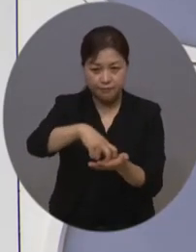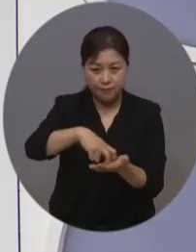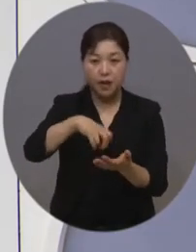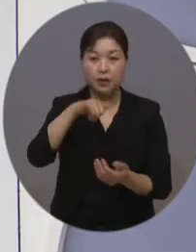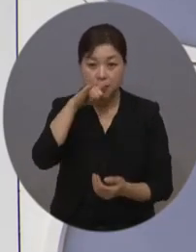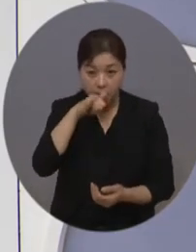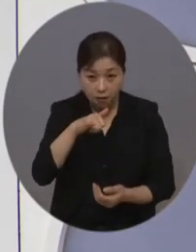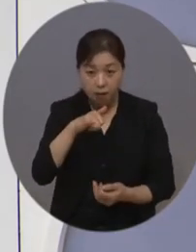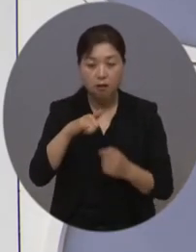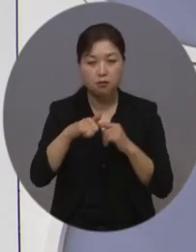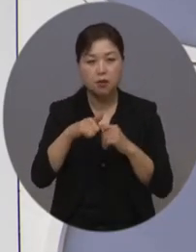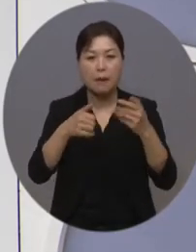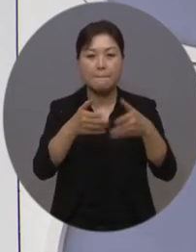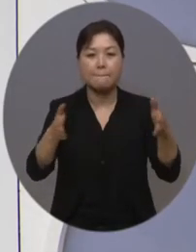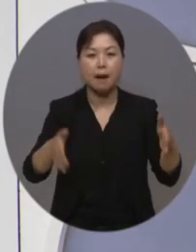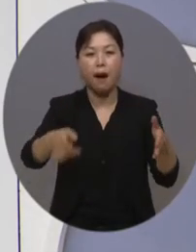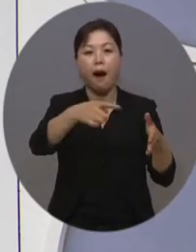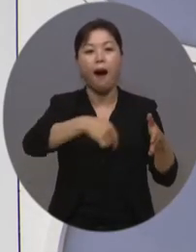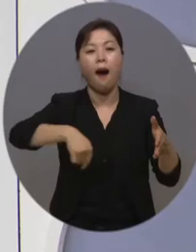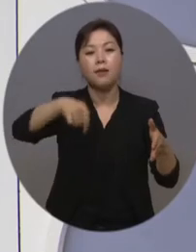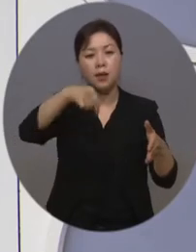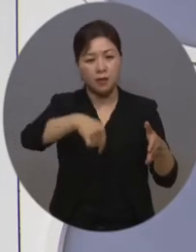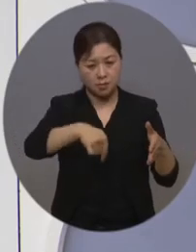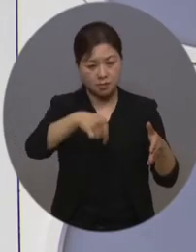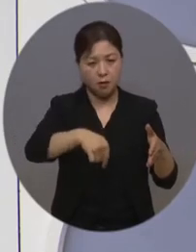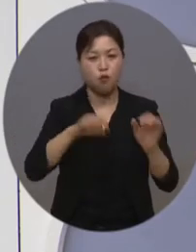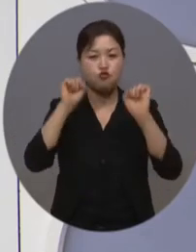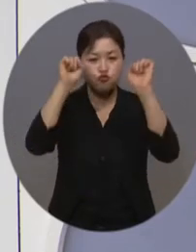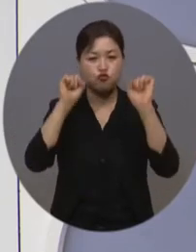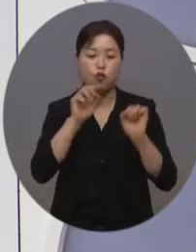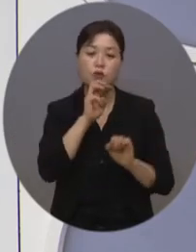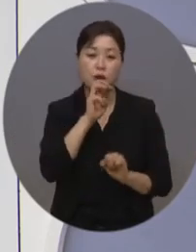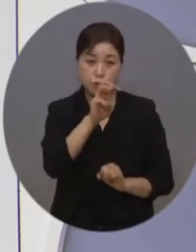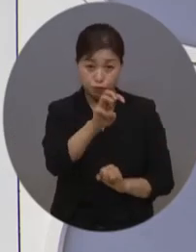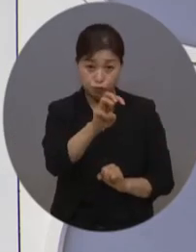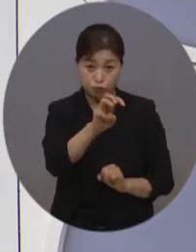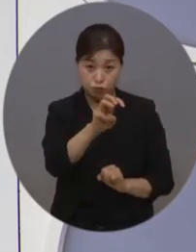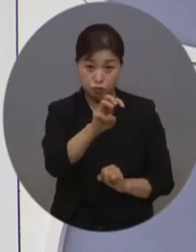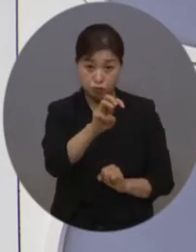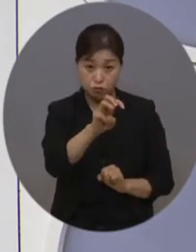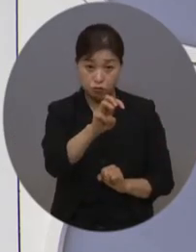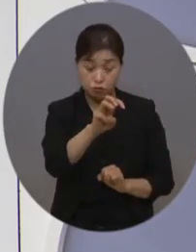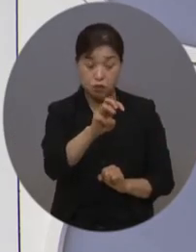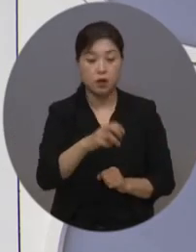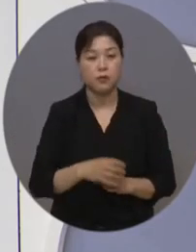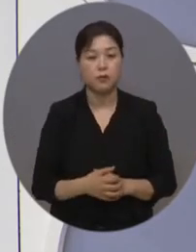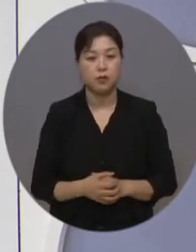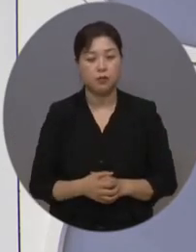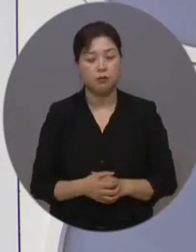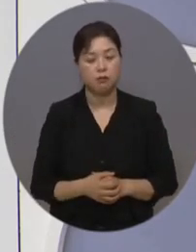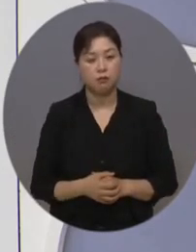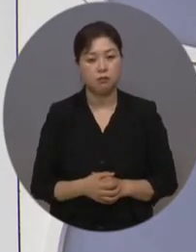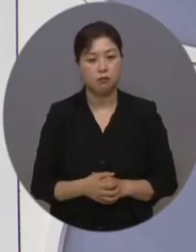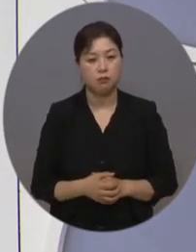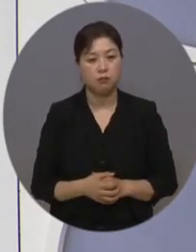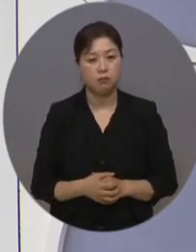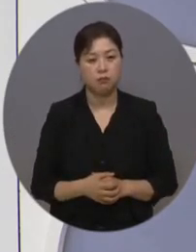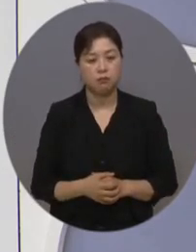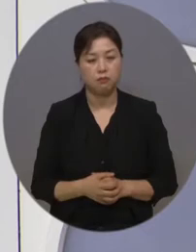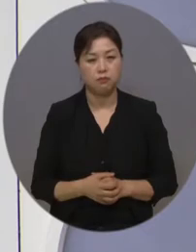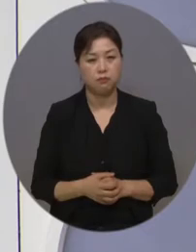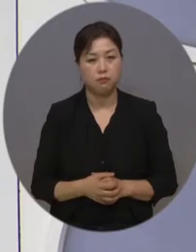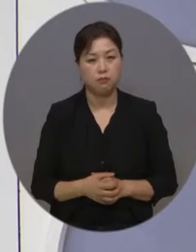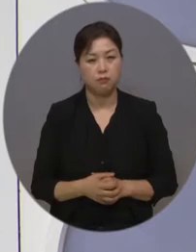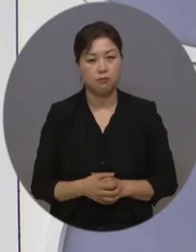안에서 그 사람들 한 30분쯤 되게 운동을 하더라고요. 저는 이제 거기서 요즘